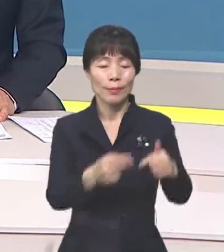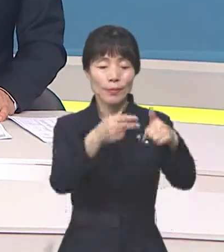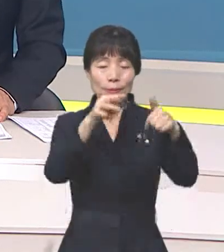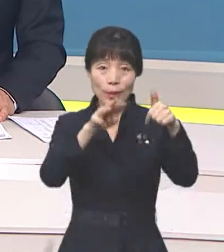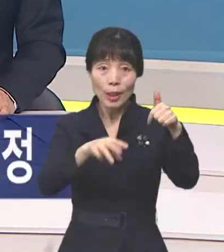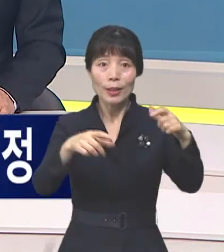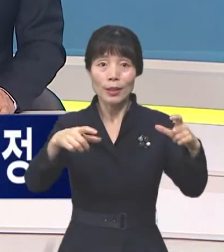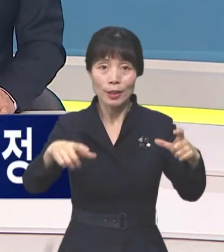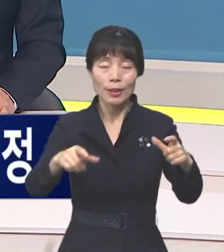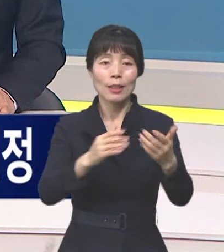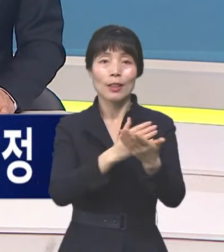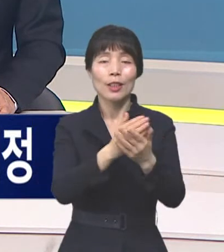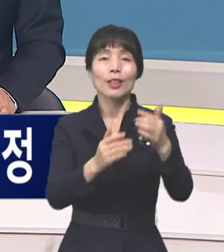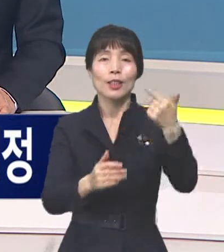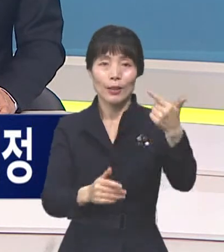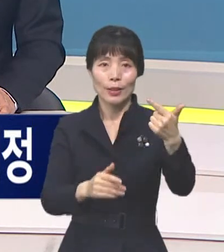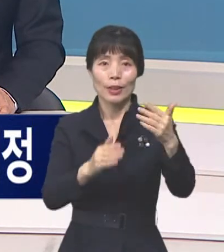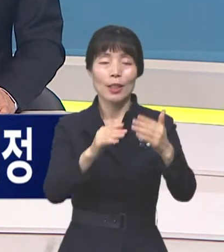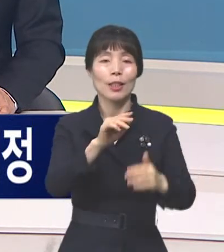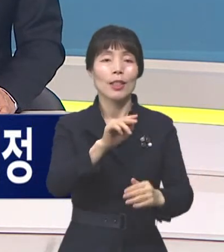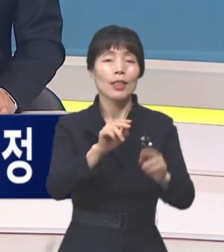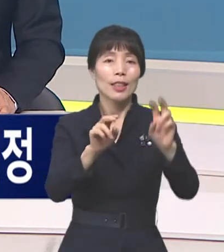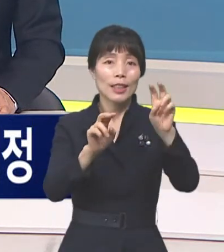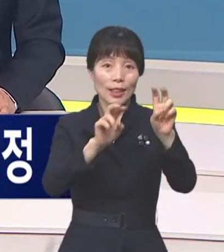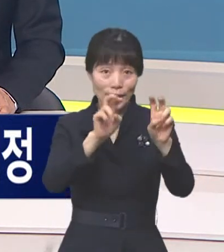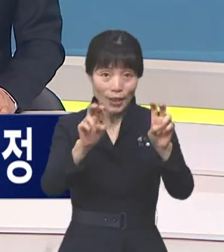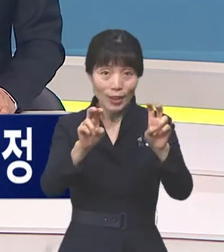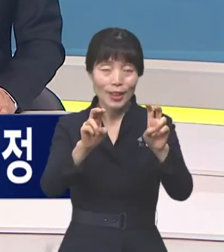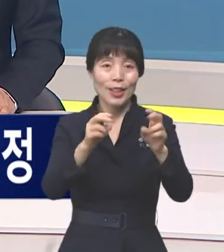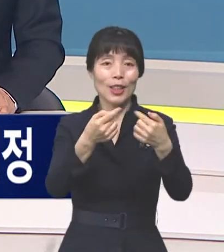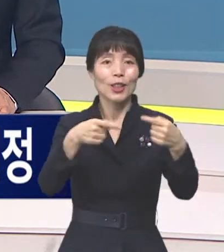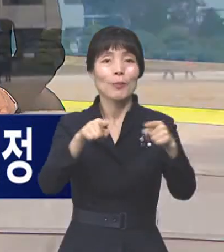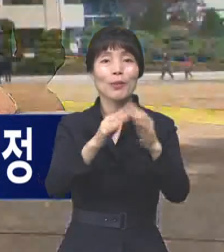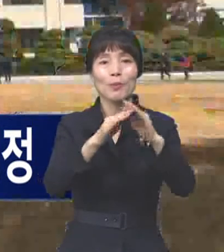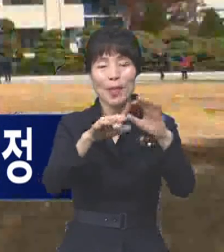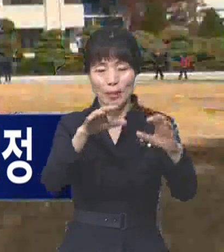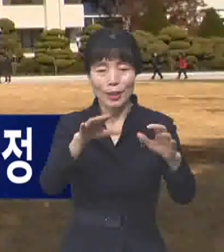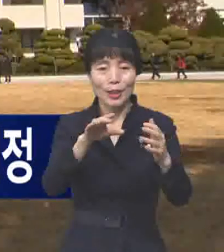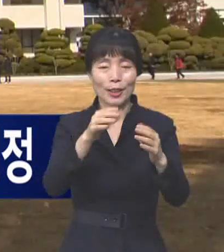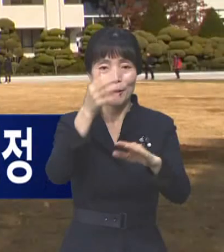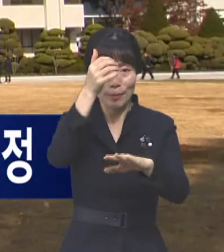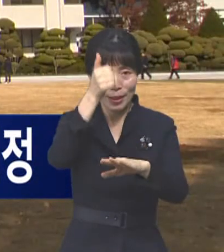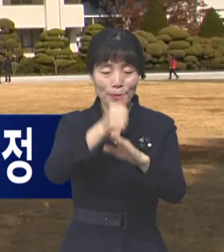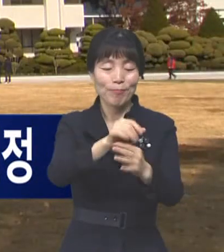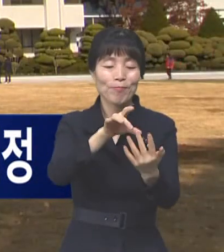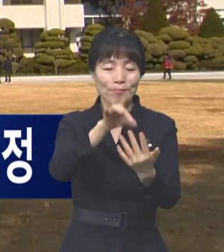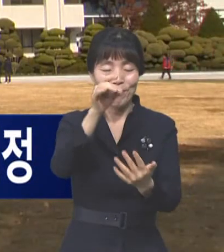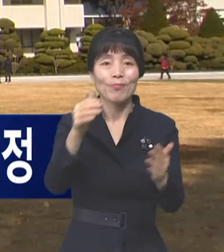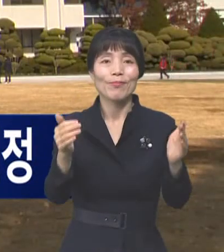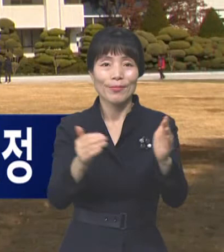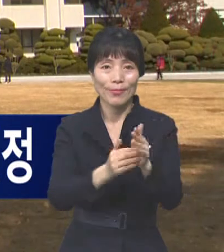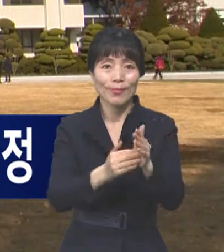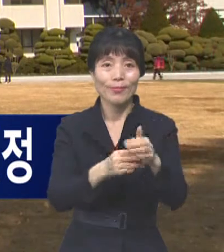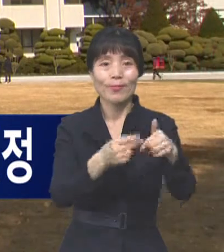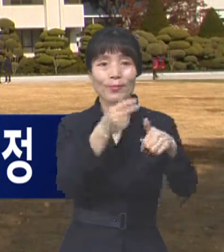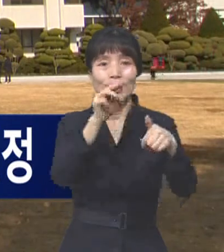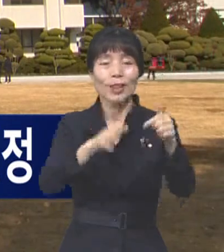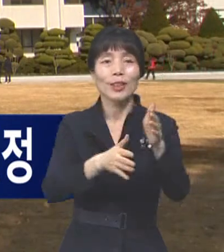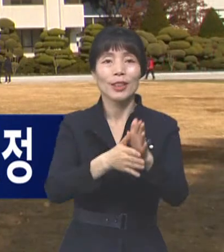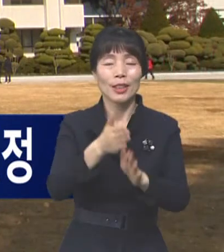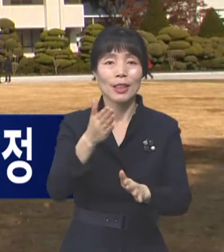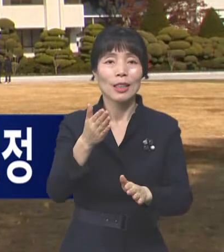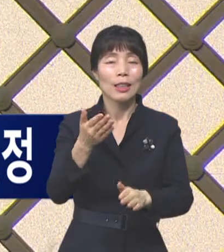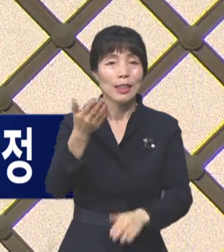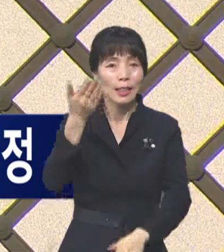인천 지역 6개 마을이 2020 인천시 더불어마을로 최종 선정됐습니다. 인천시는 지난